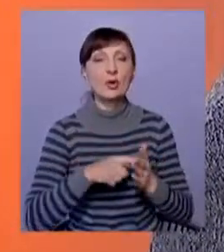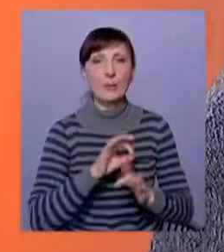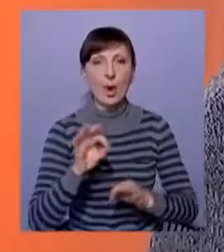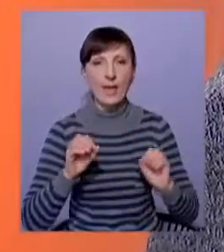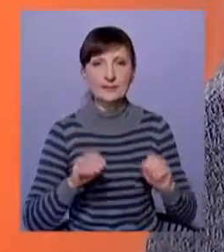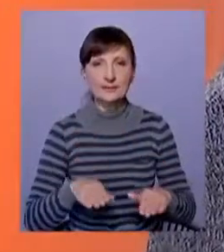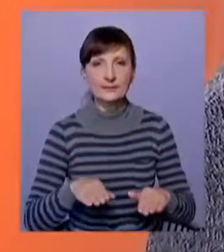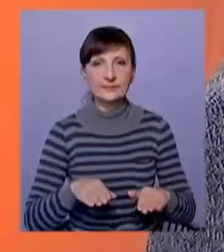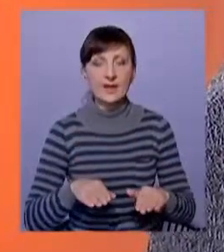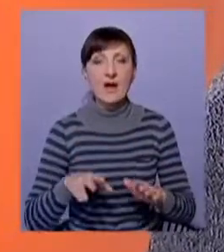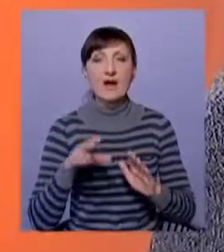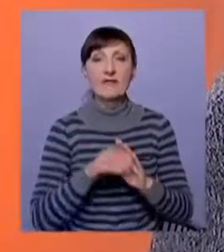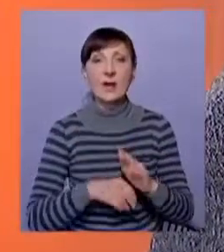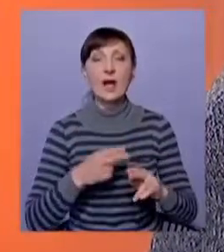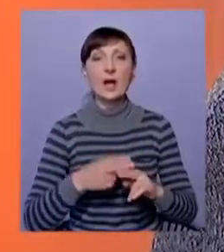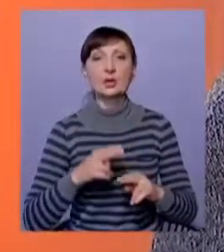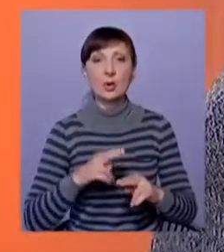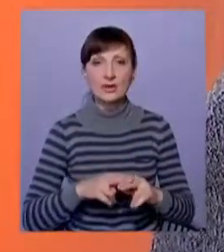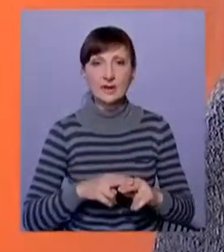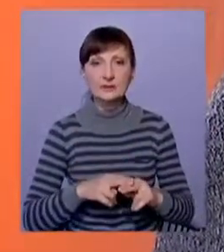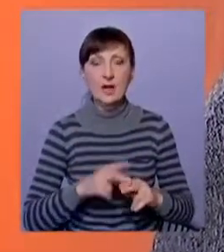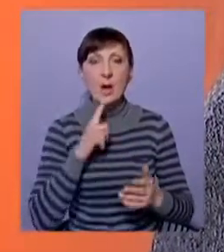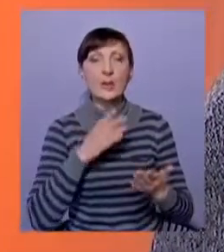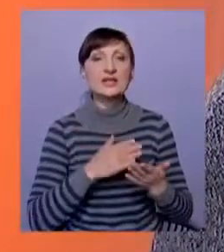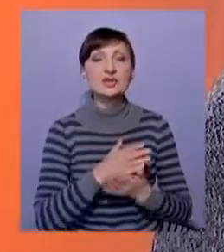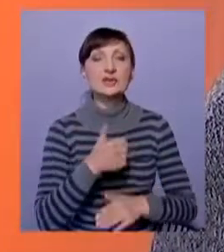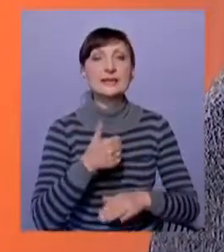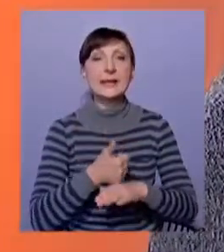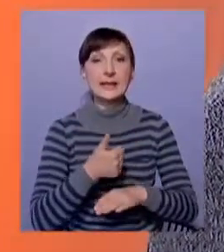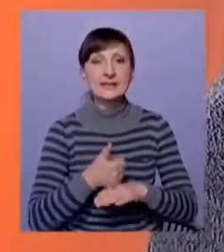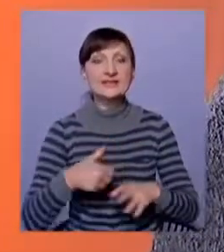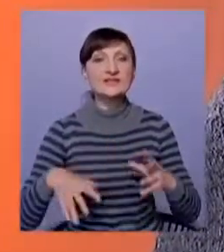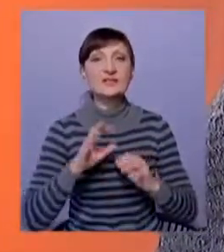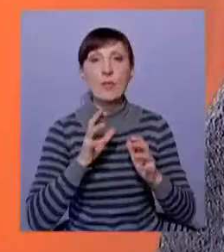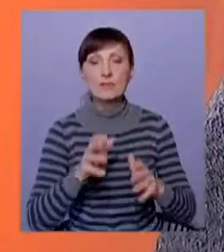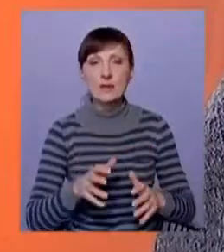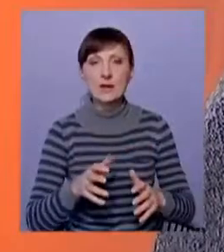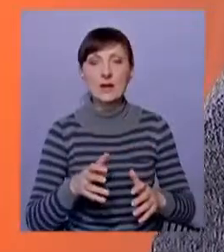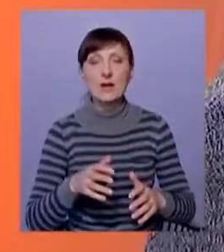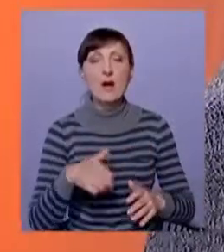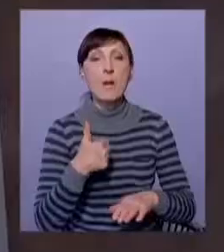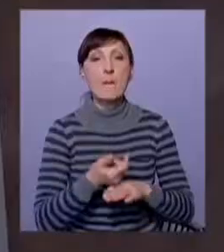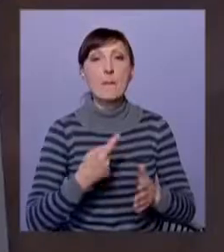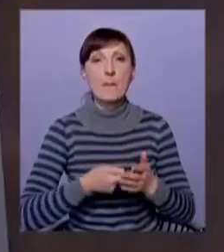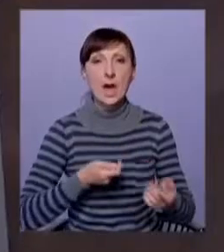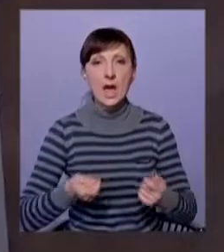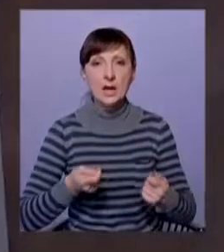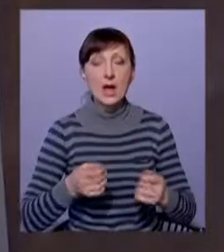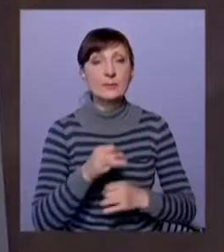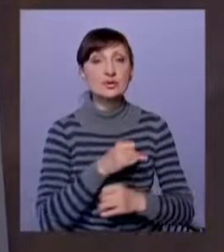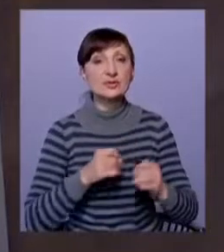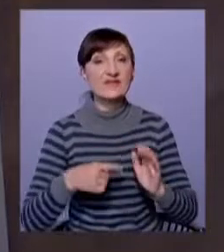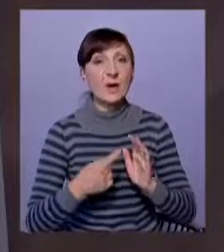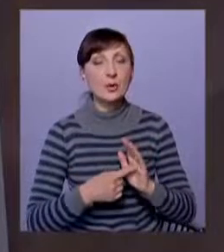города», в рамках которого политические лидеры всего мира, мэры здоровых городов, обсудили